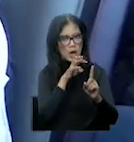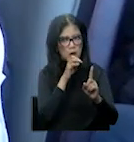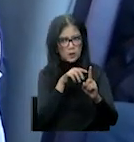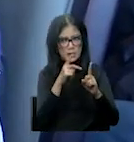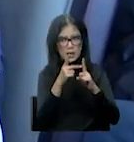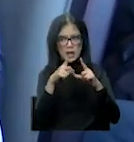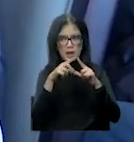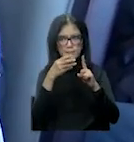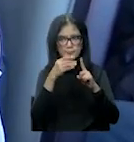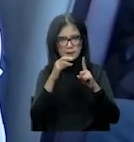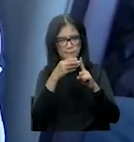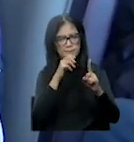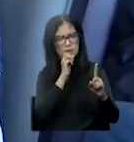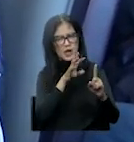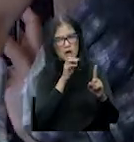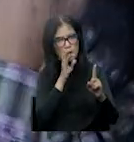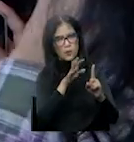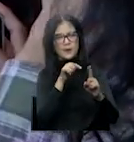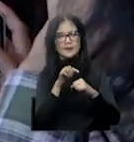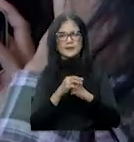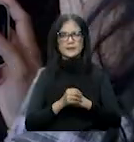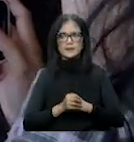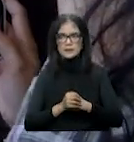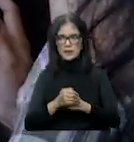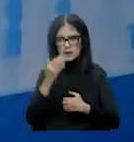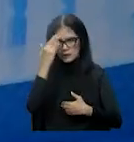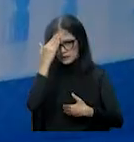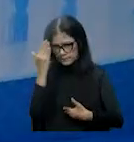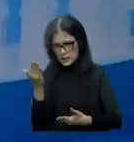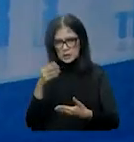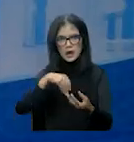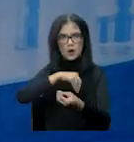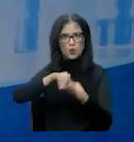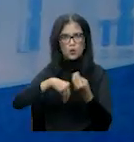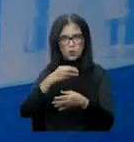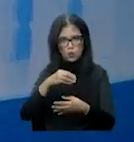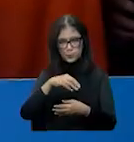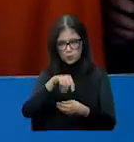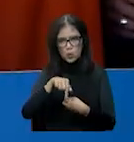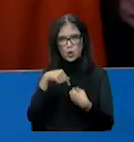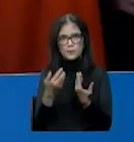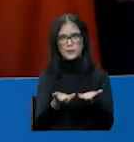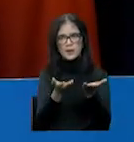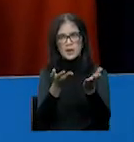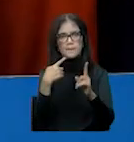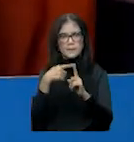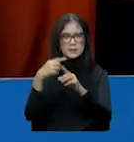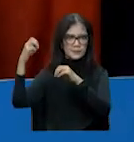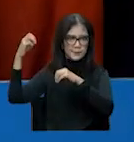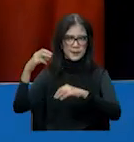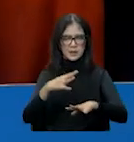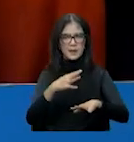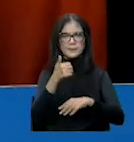tausiah hadiah ibadah umrah ini diharapkan memberikan dampak positif bagi karyawan